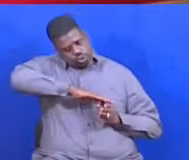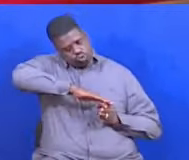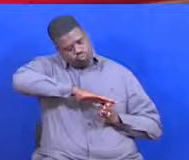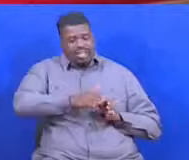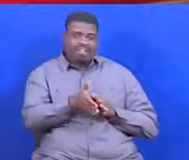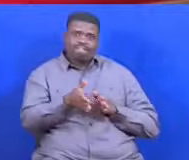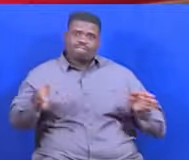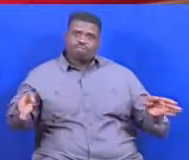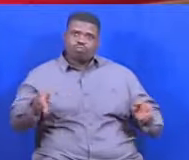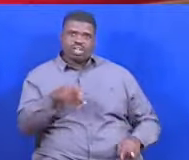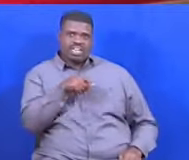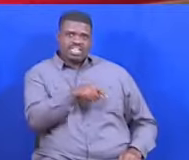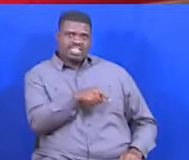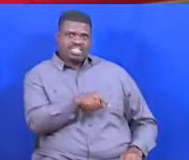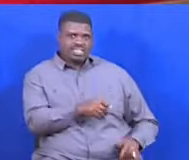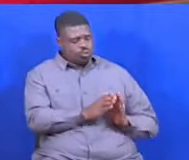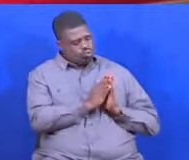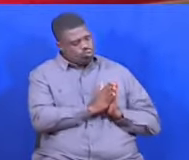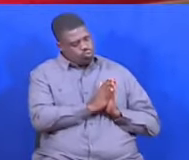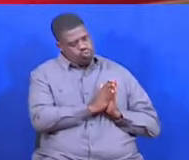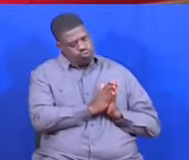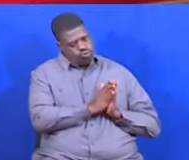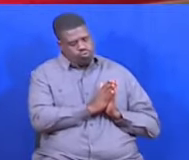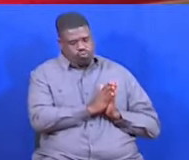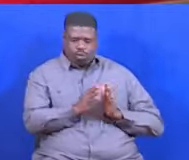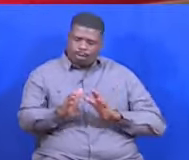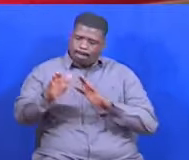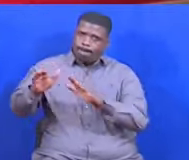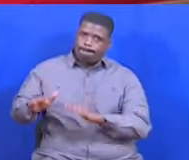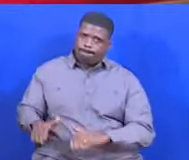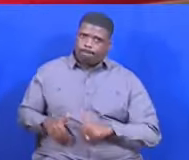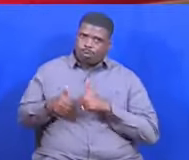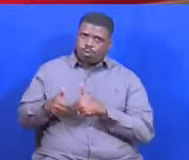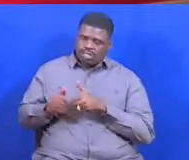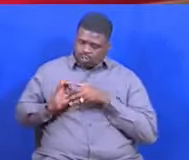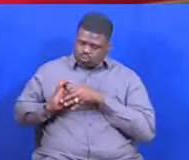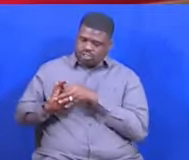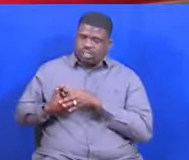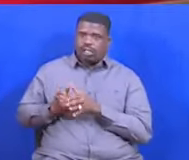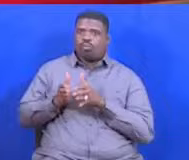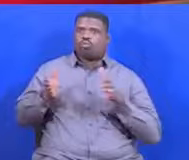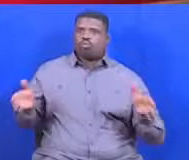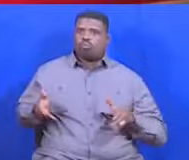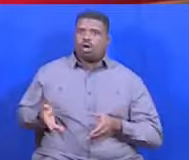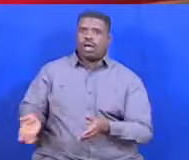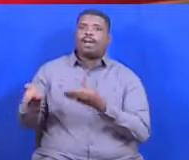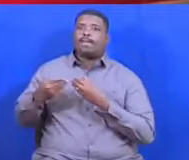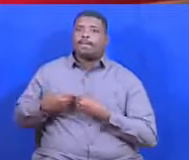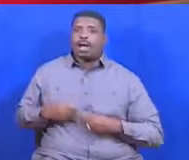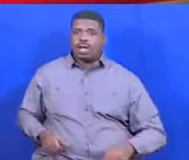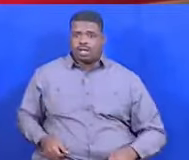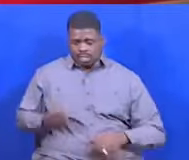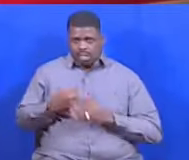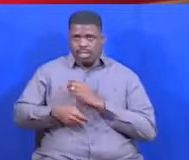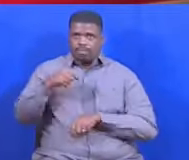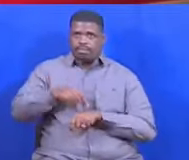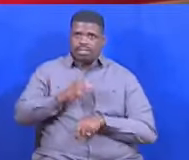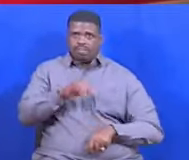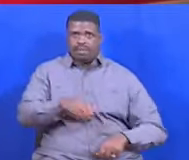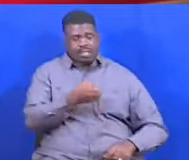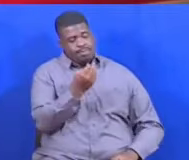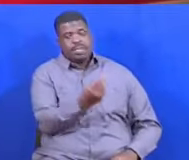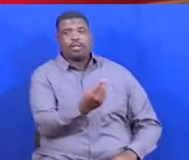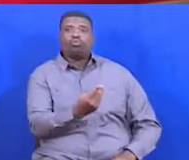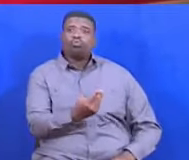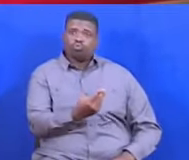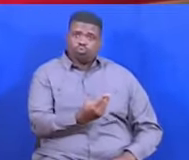hii kushukuru bunge lako tukufu kwa ushirikiano mkubwa ambao wamenipatia katika kipindi cha miaka